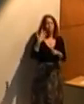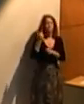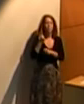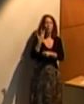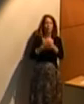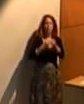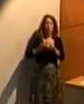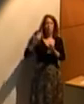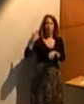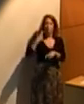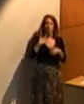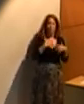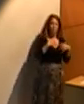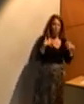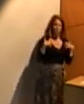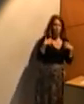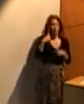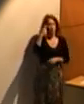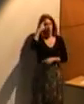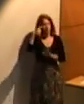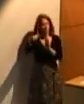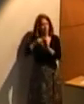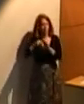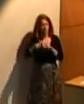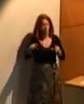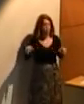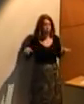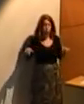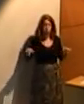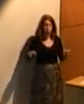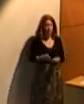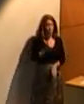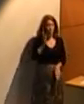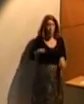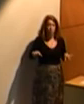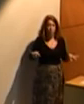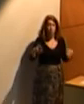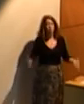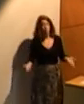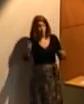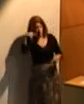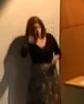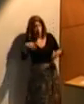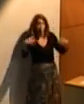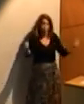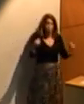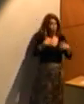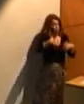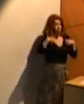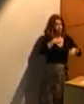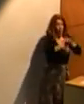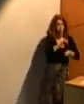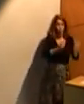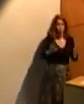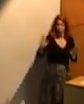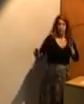eh bien c'était deux disciplines totalement hermétique l'une à l'autre en été soit scientifique soit philosophe en gros et ça s'est arrêté là je peux vous faire